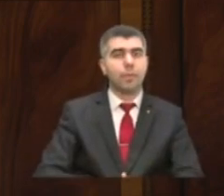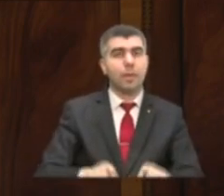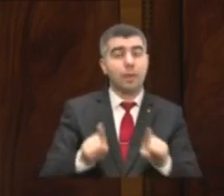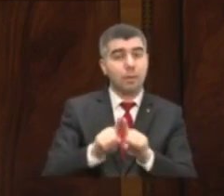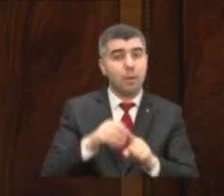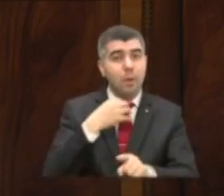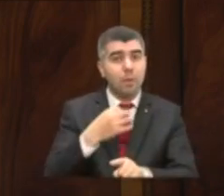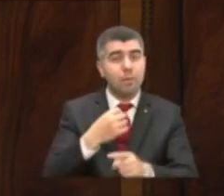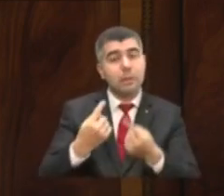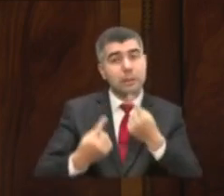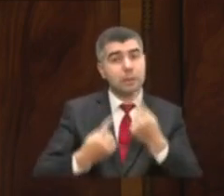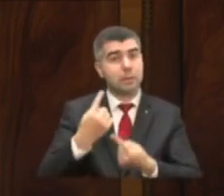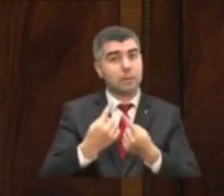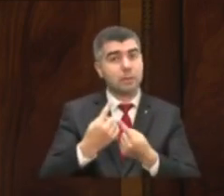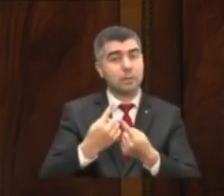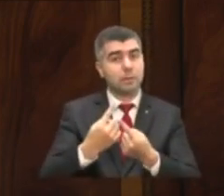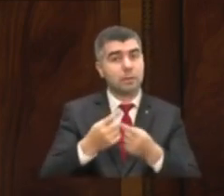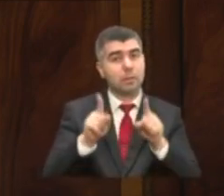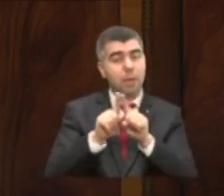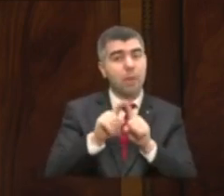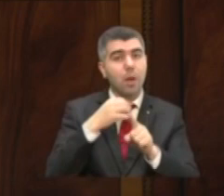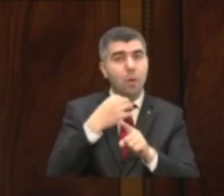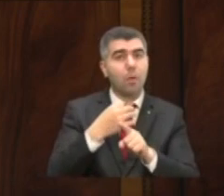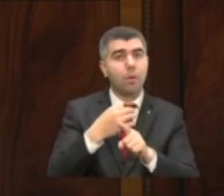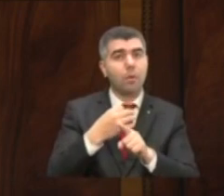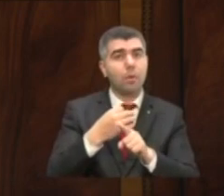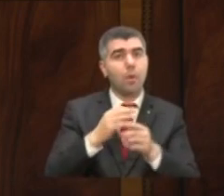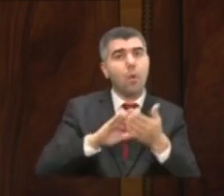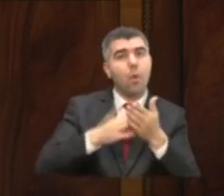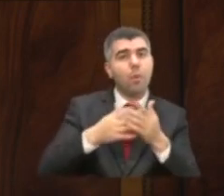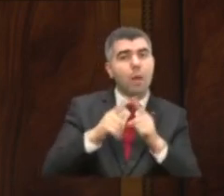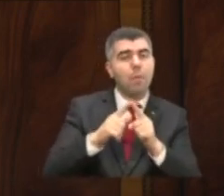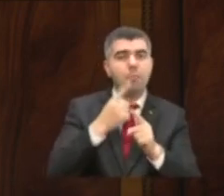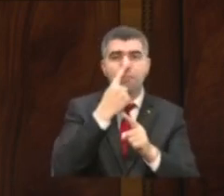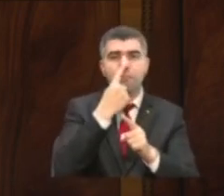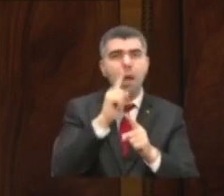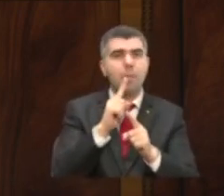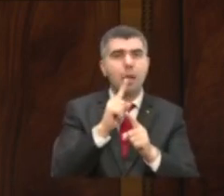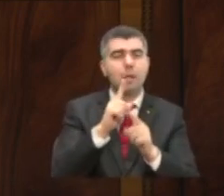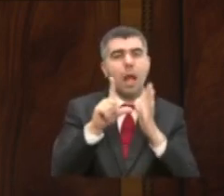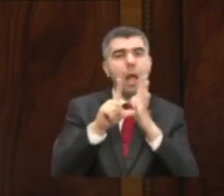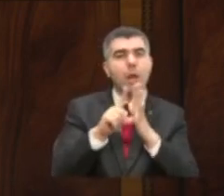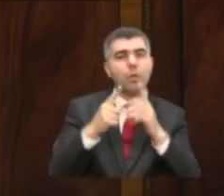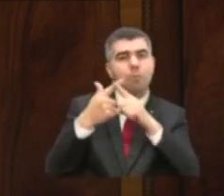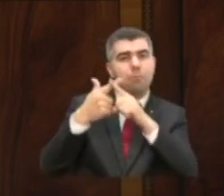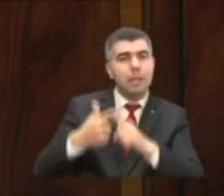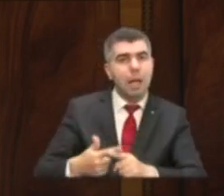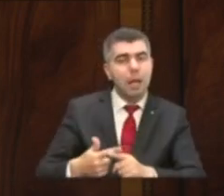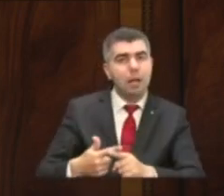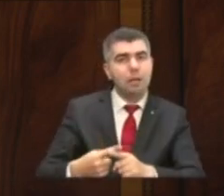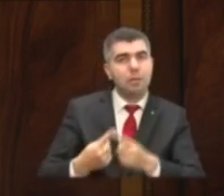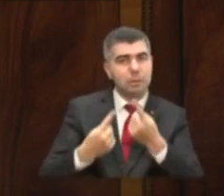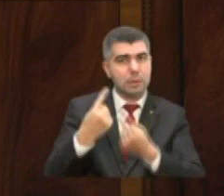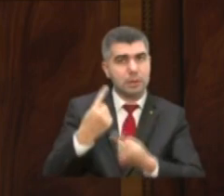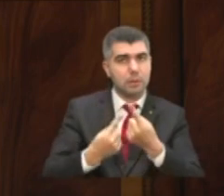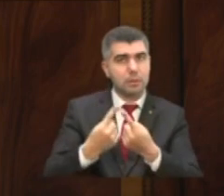لنتصور أن واحد الفريق ناض واحتل منصب ديال الرئيس ومنع التصويت على قانون المالية، أش غادي نقولوا؟ غادي نقولوا هذا غير